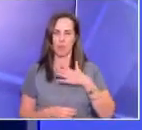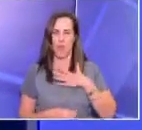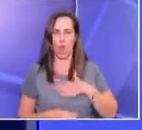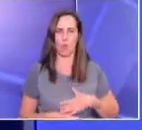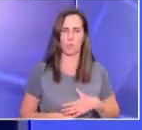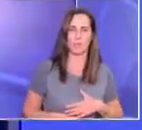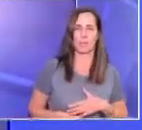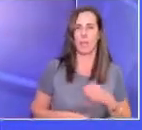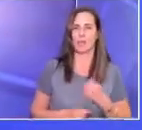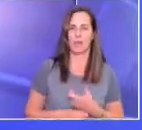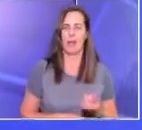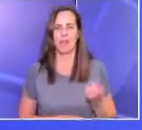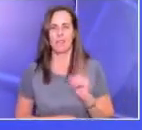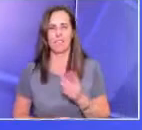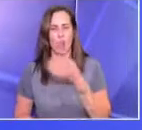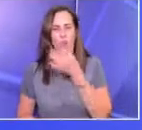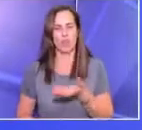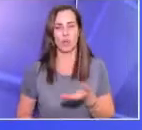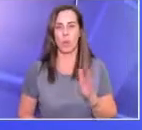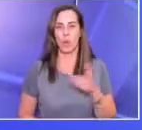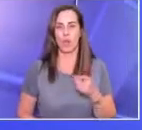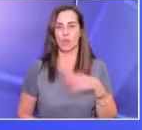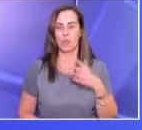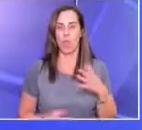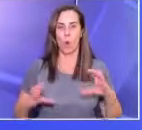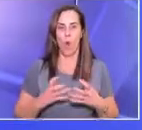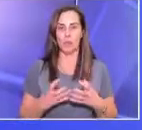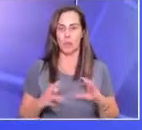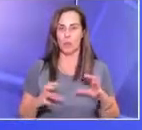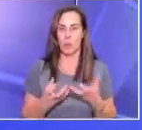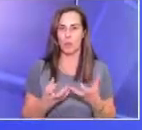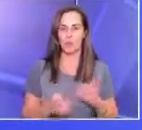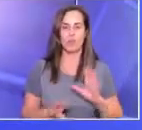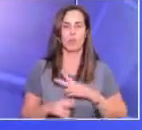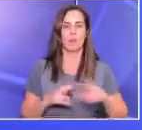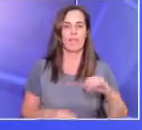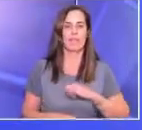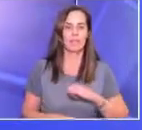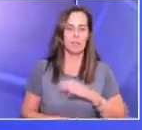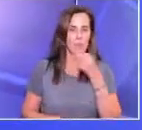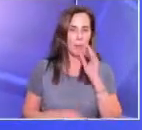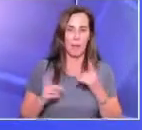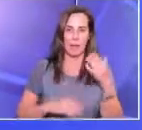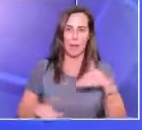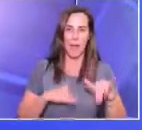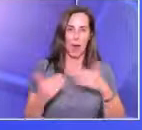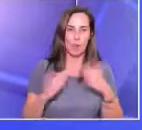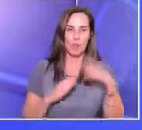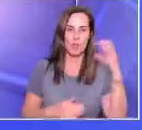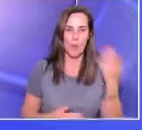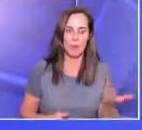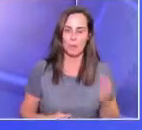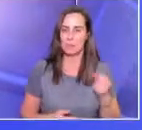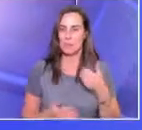רוצה לפרוס לנו פה, אבל זו לא השאלה. יכול להיות שתהיה קואליציה שהיא קואליציה של אינטרסים. השאלה זה מה יקרה ברחוב בבית שמש.